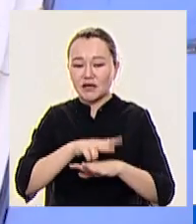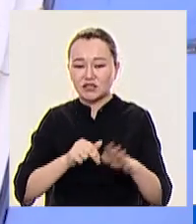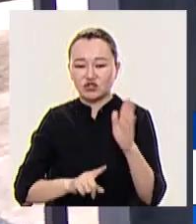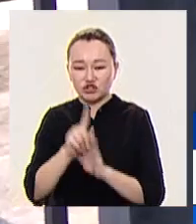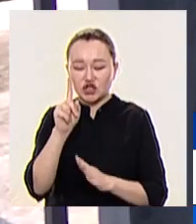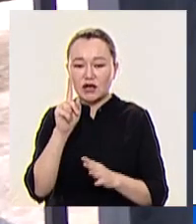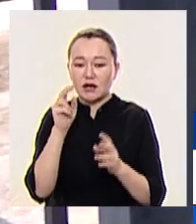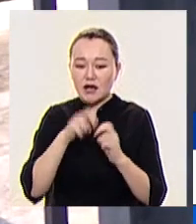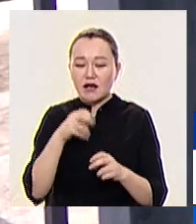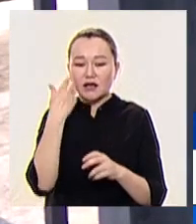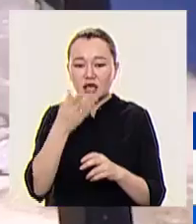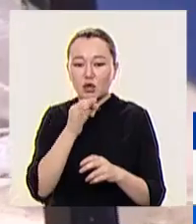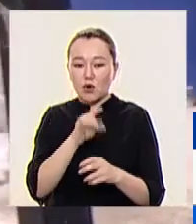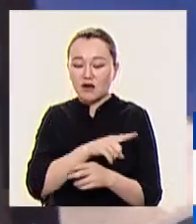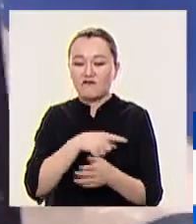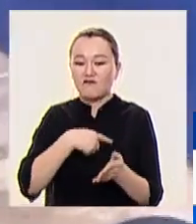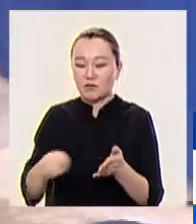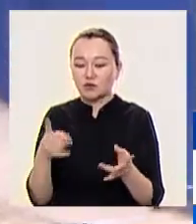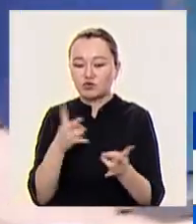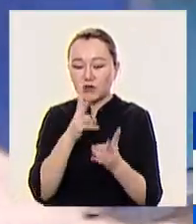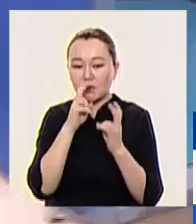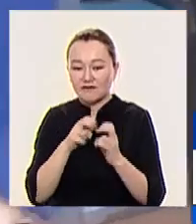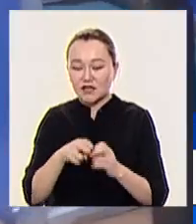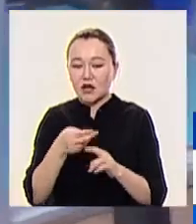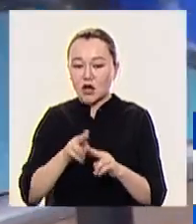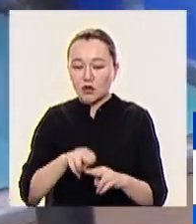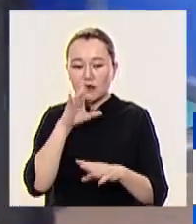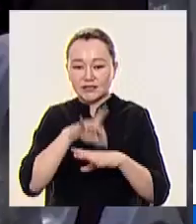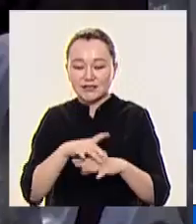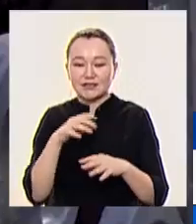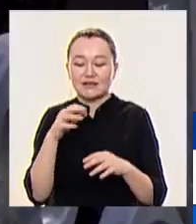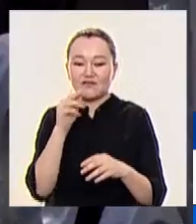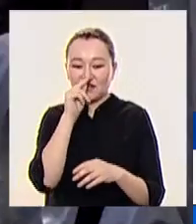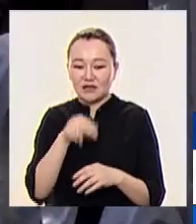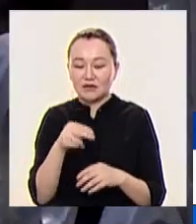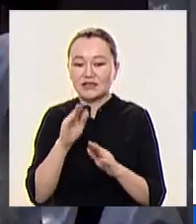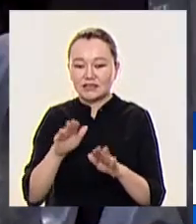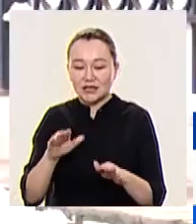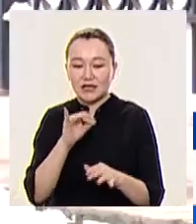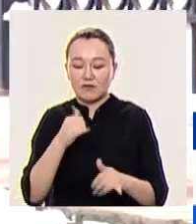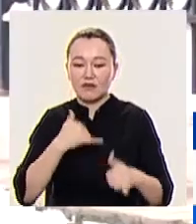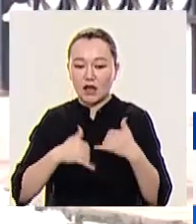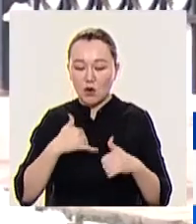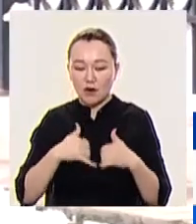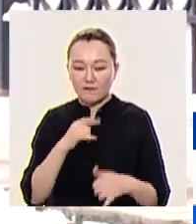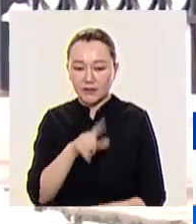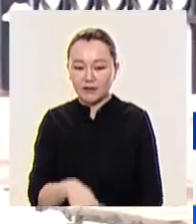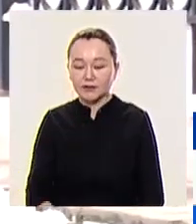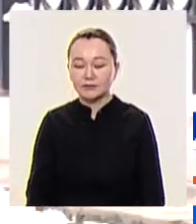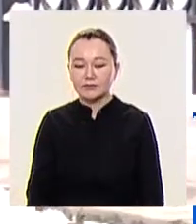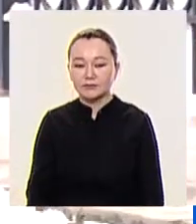Когда Егора выпишут из больницы, ему предстоит пройти экспертизы, которые определят степень вины и детей, и педагогов. Бахром